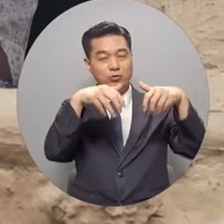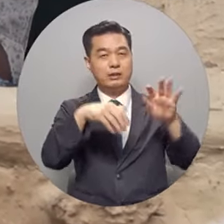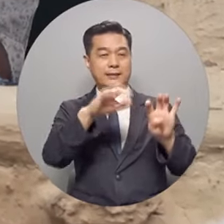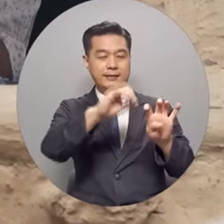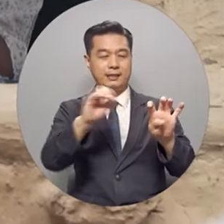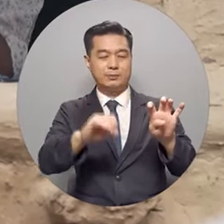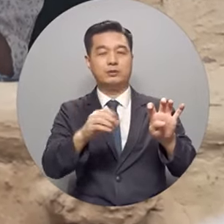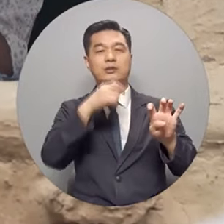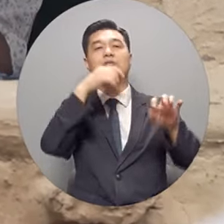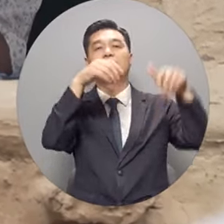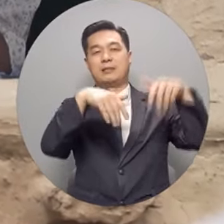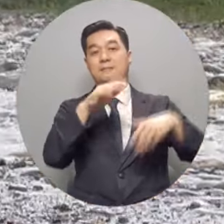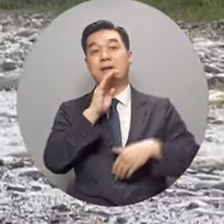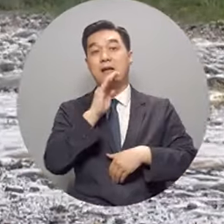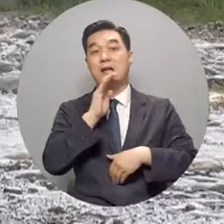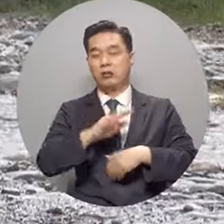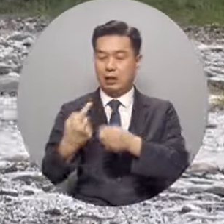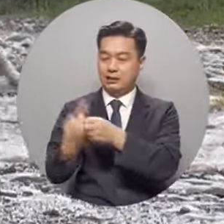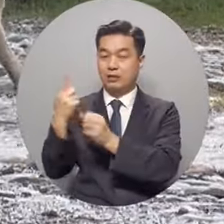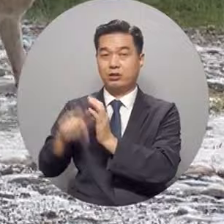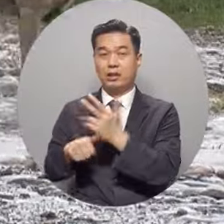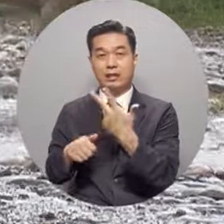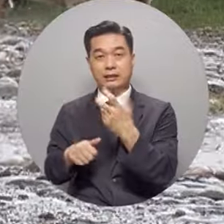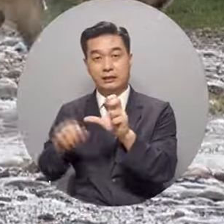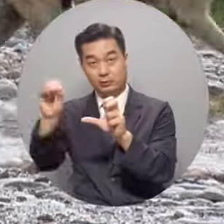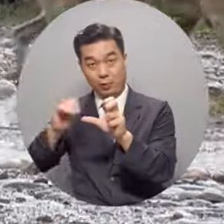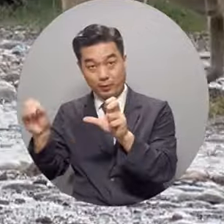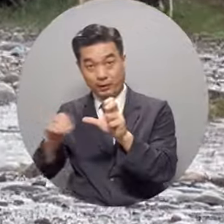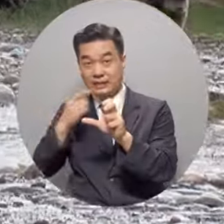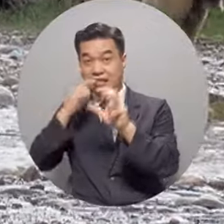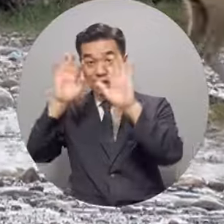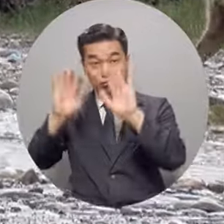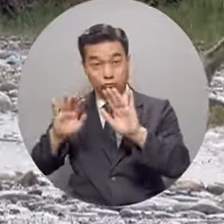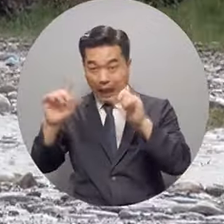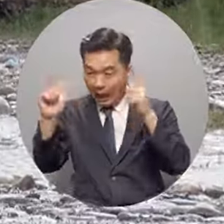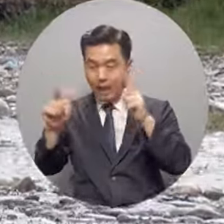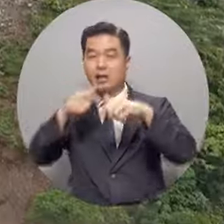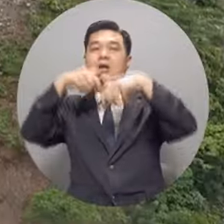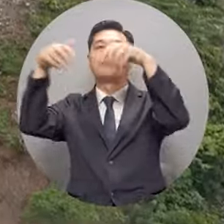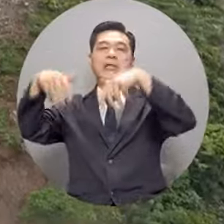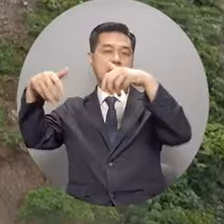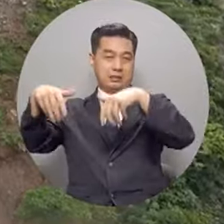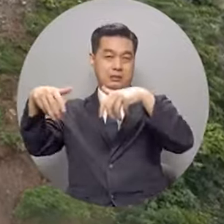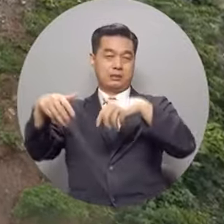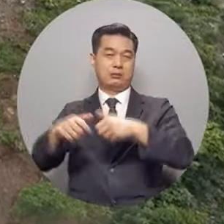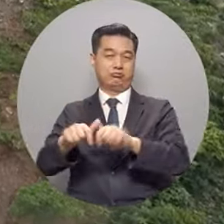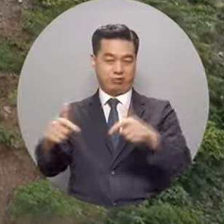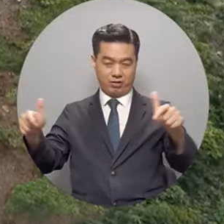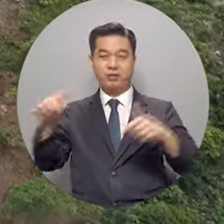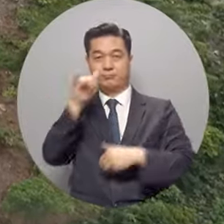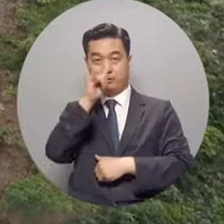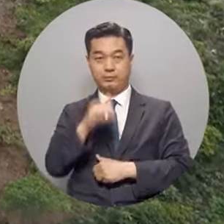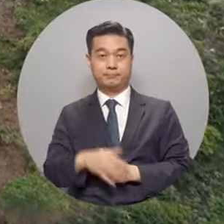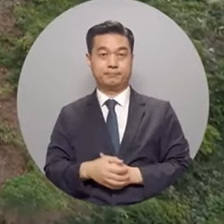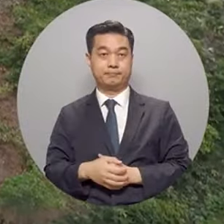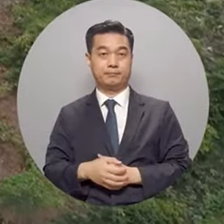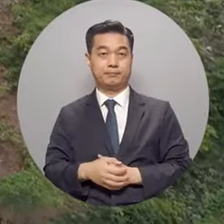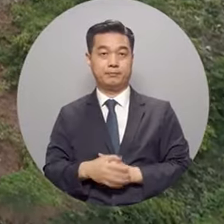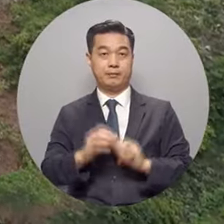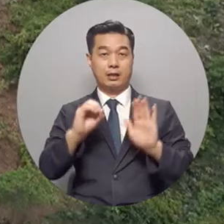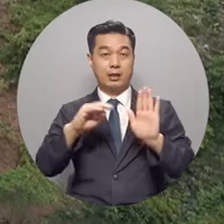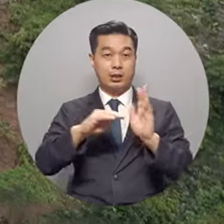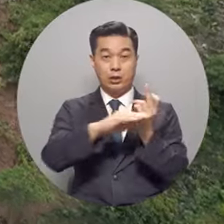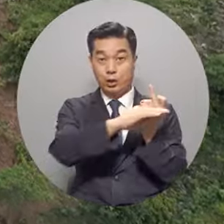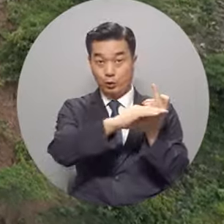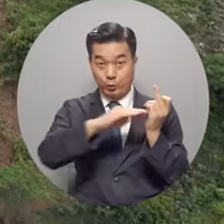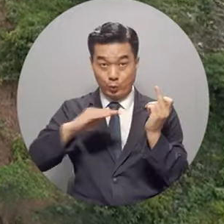40%만 비였지만 작년엔 75%가 눈이 아닌 비로 내렸습니다. 영도 등온선, 즉 비가